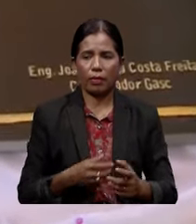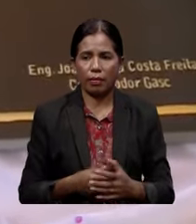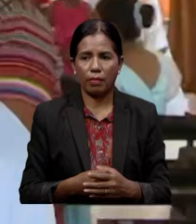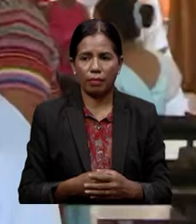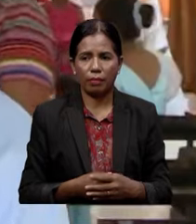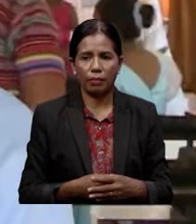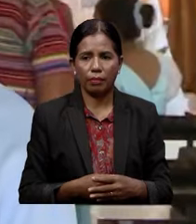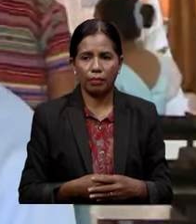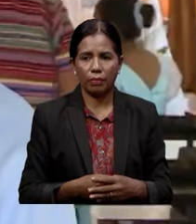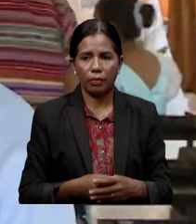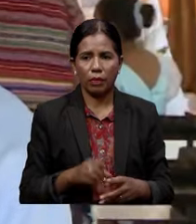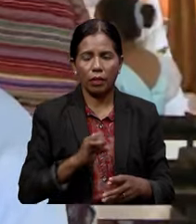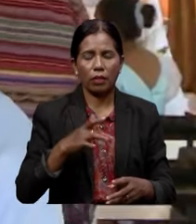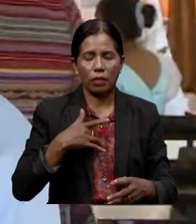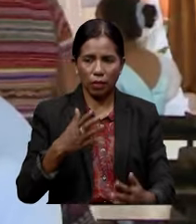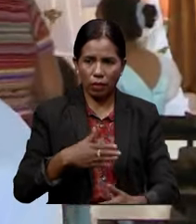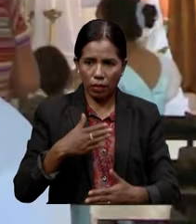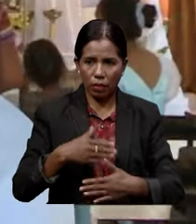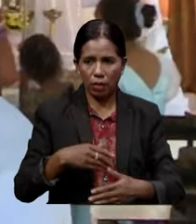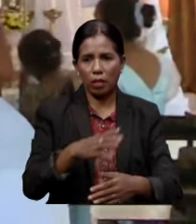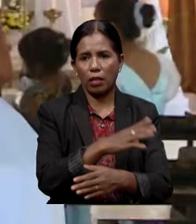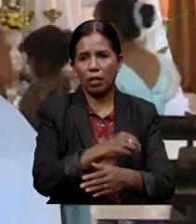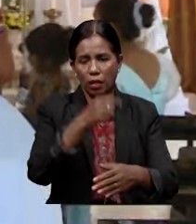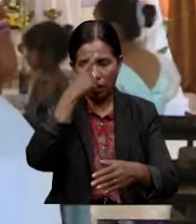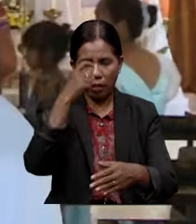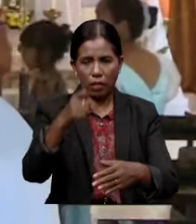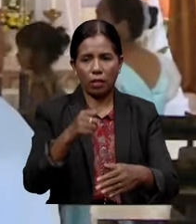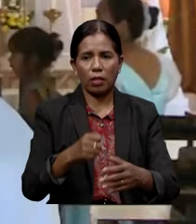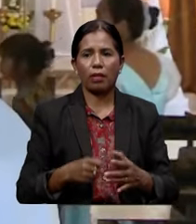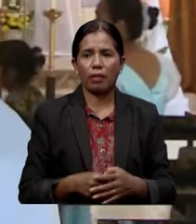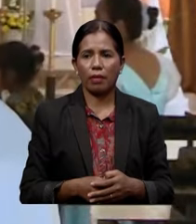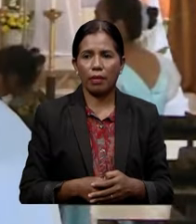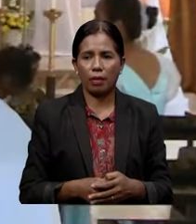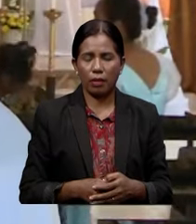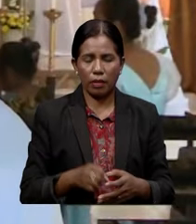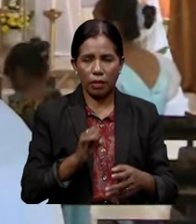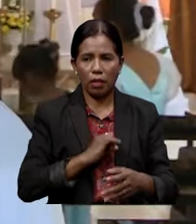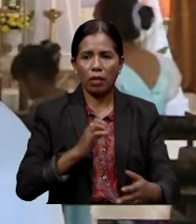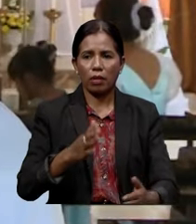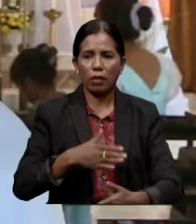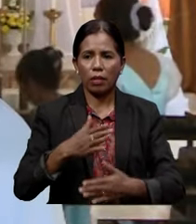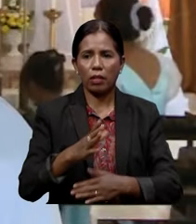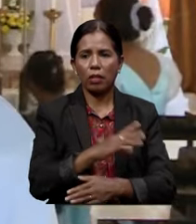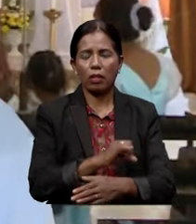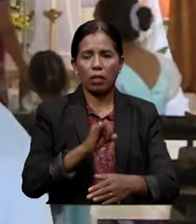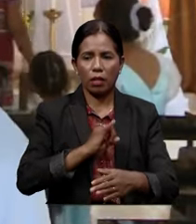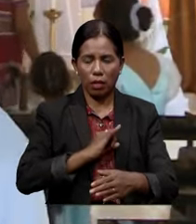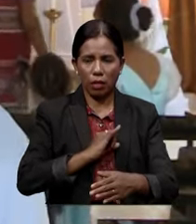fia hau siente a orgullo a contente tamba sa Maka kontenki al